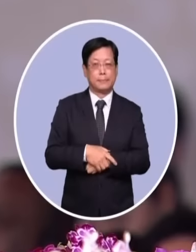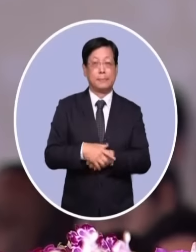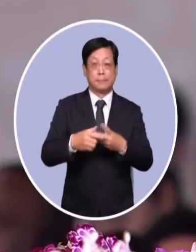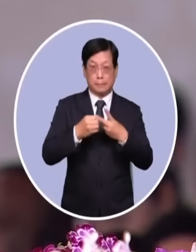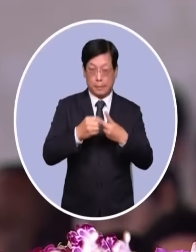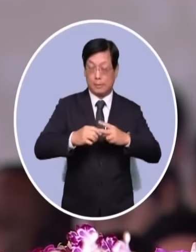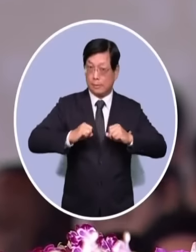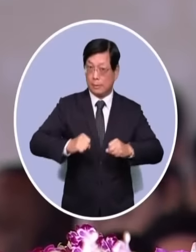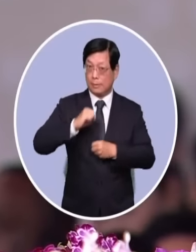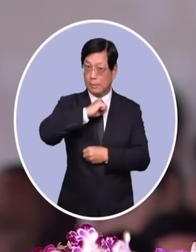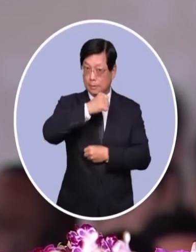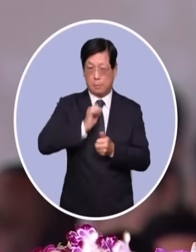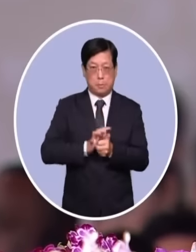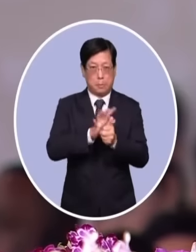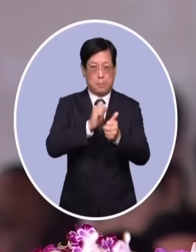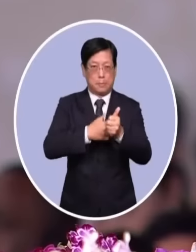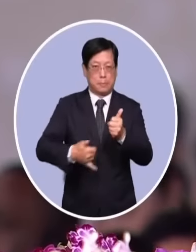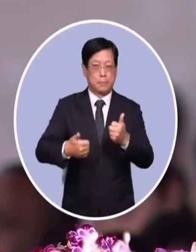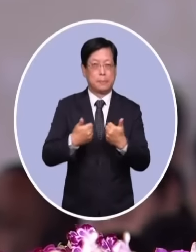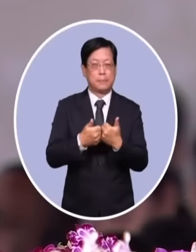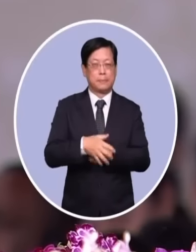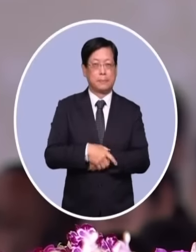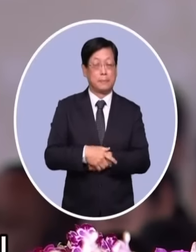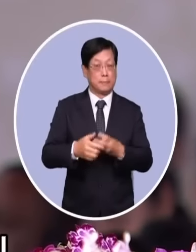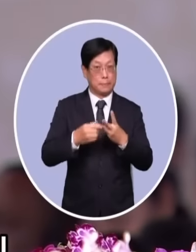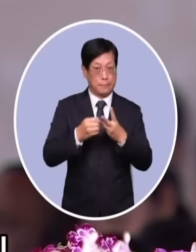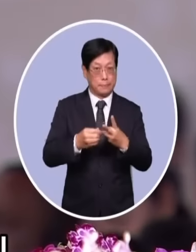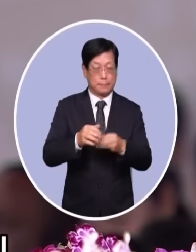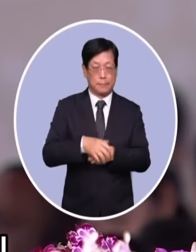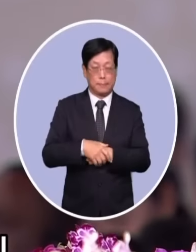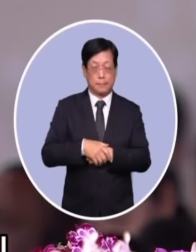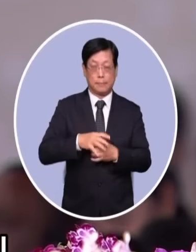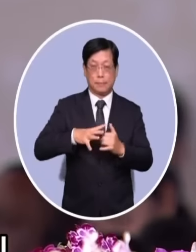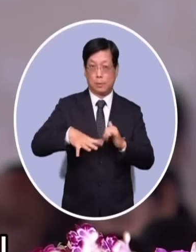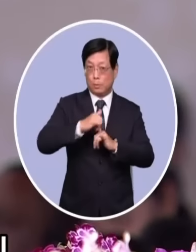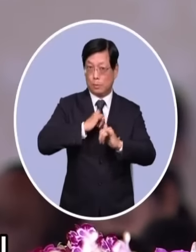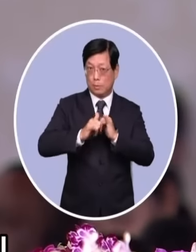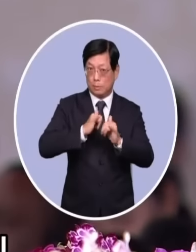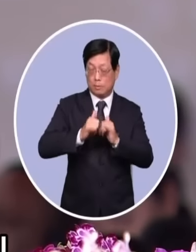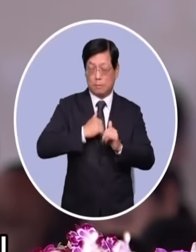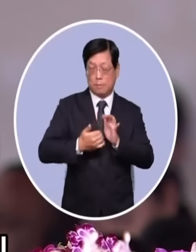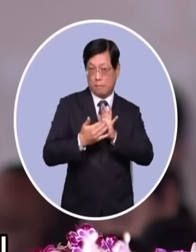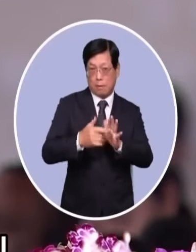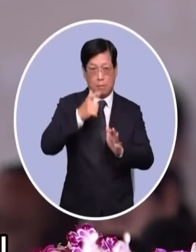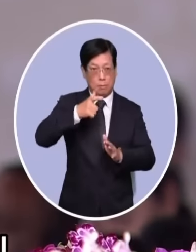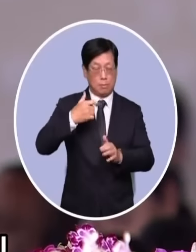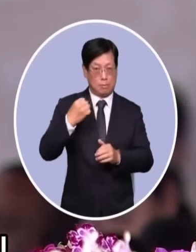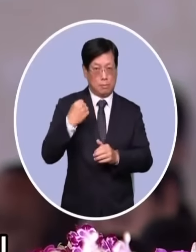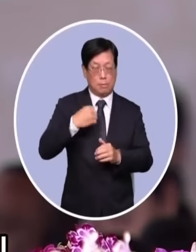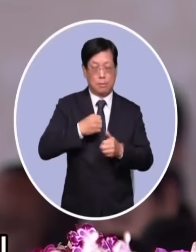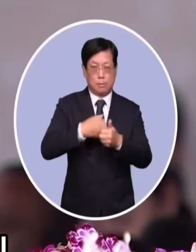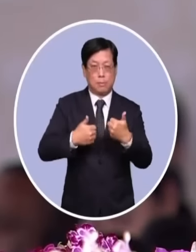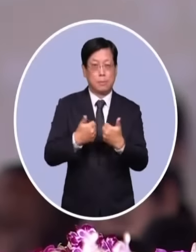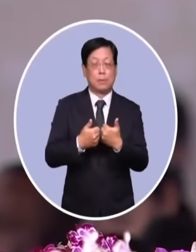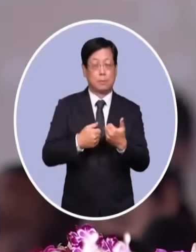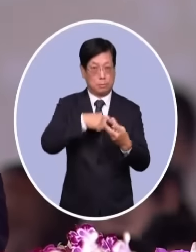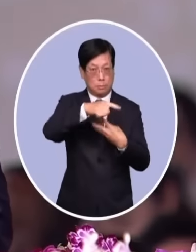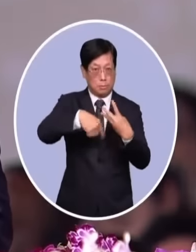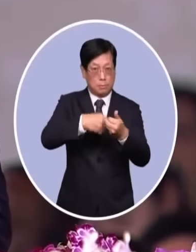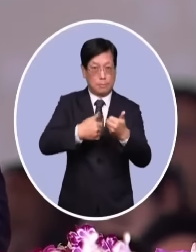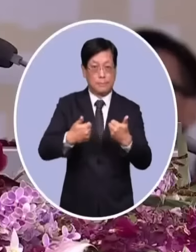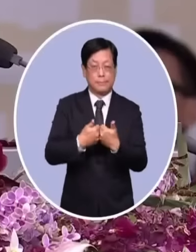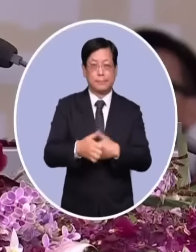健康台湾推动委员会以及全社会防卫韧性委员会，这三个委员